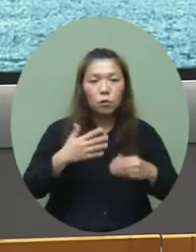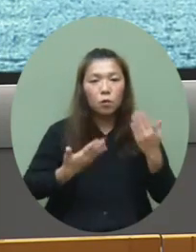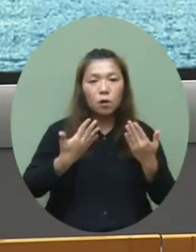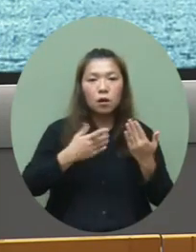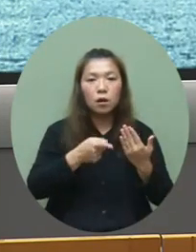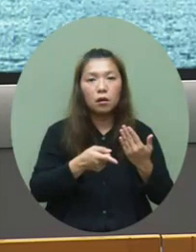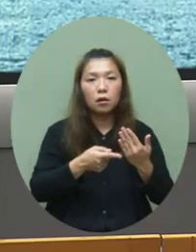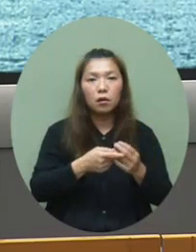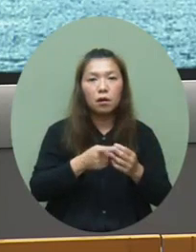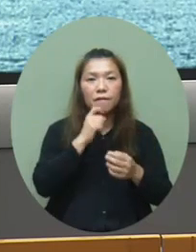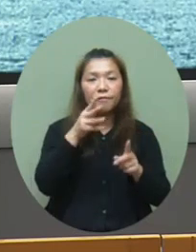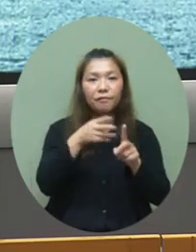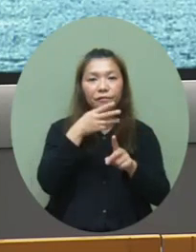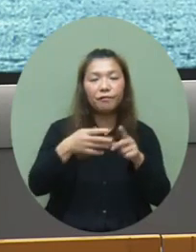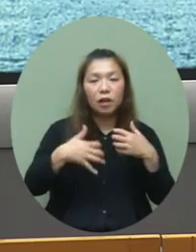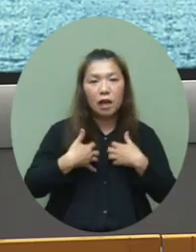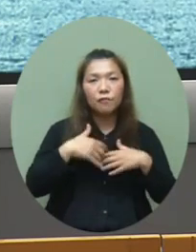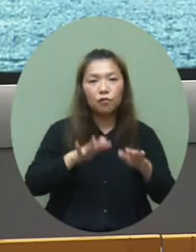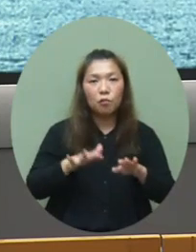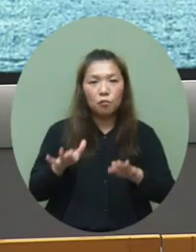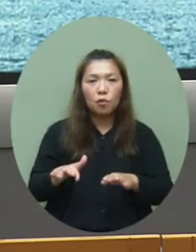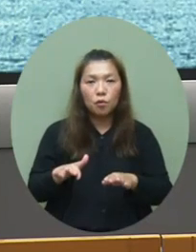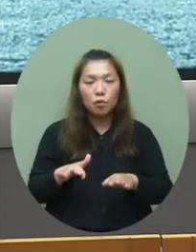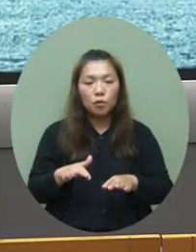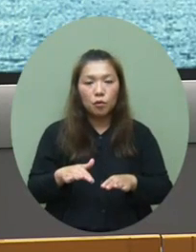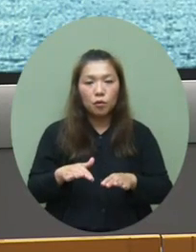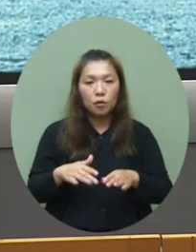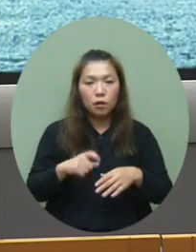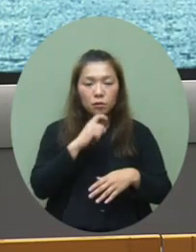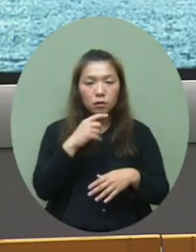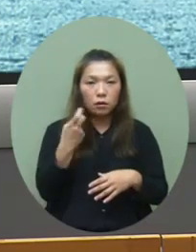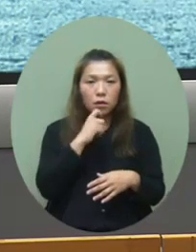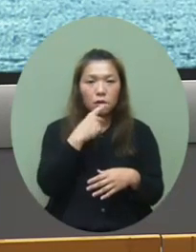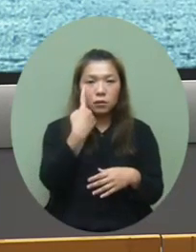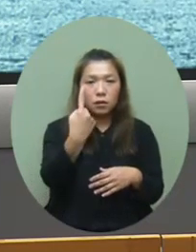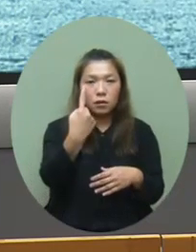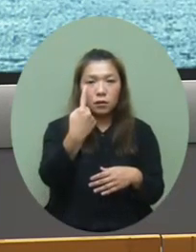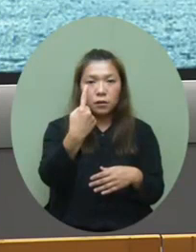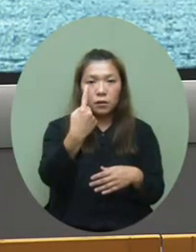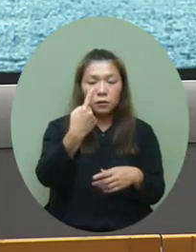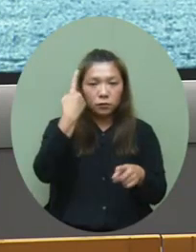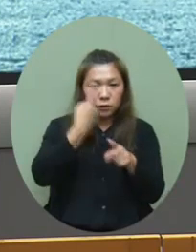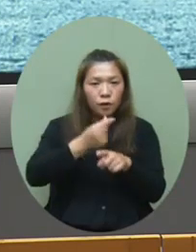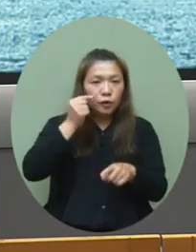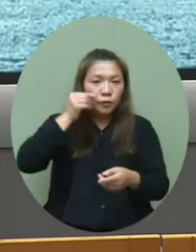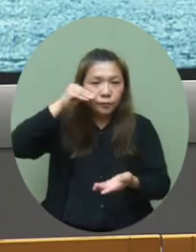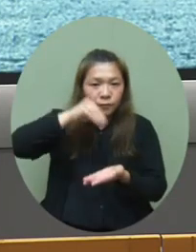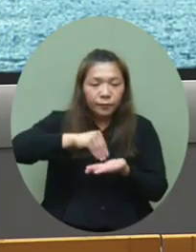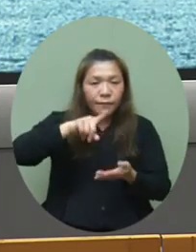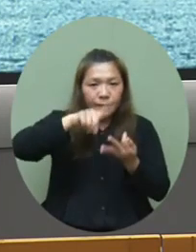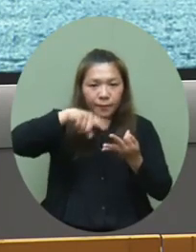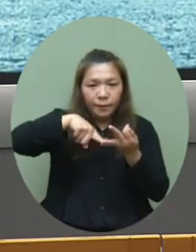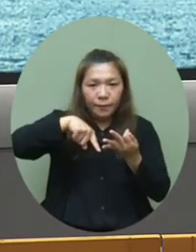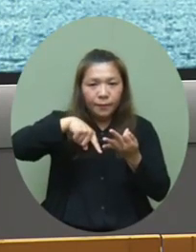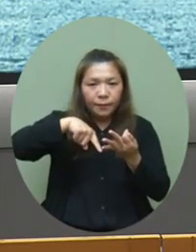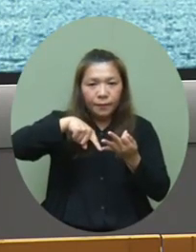能喺一啲嘅非緊急嘅服務方面。而我哋亦都係有一個咧實名嘅一個嘅